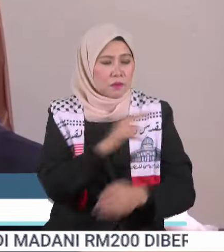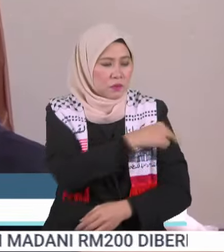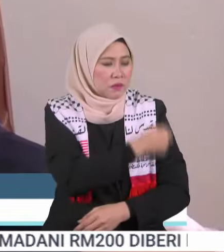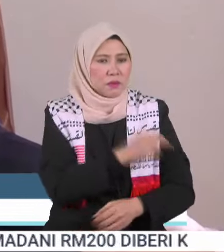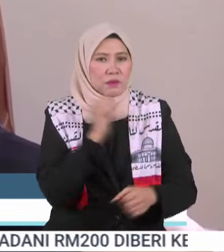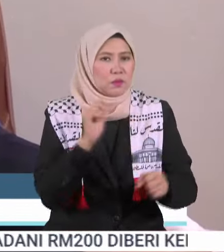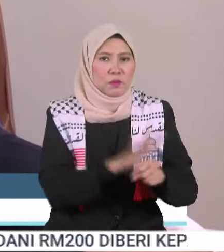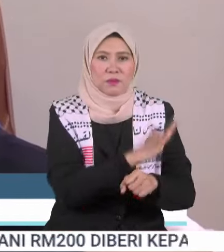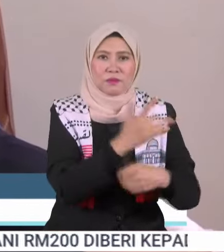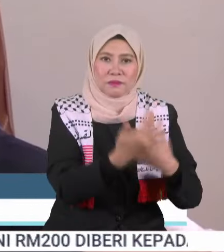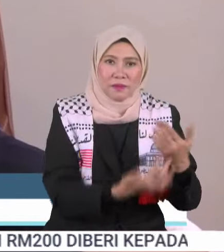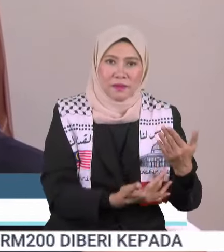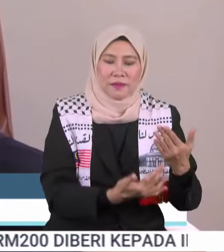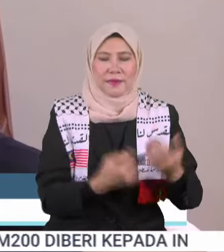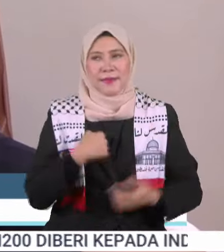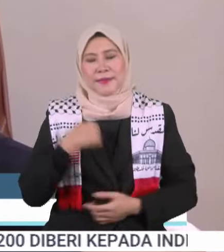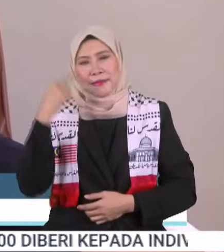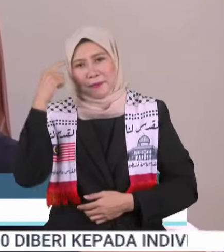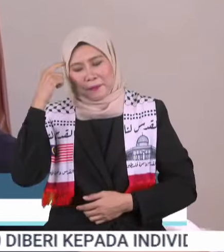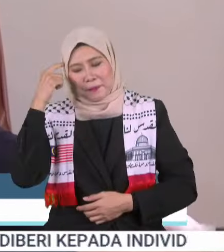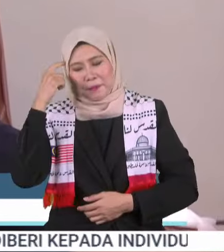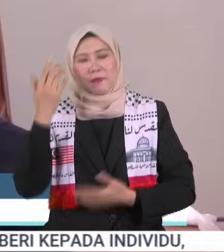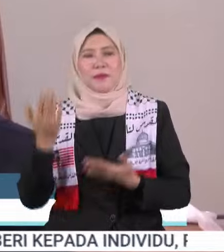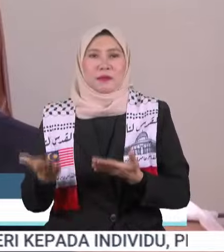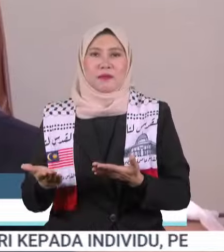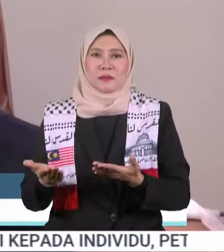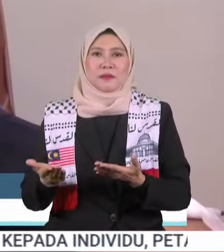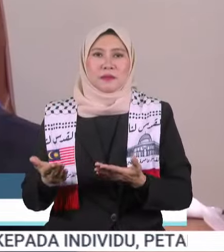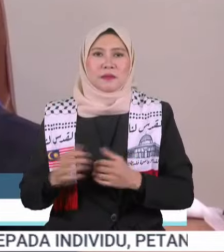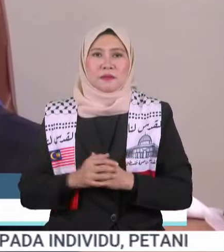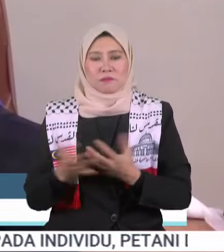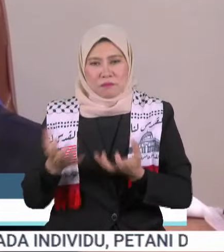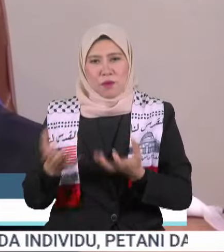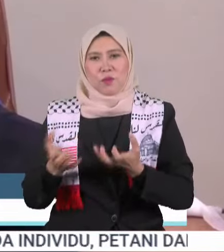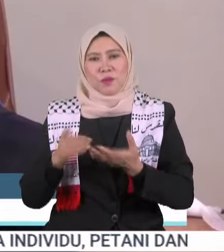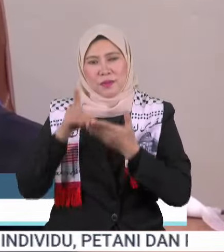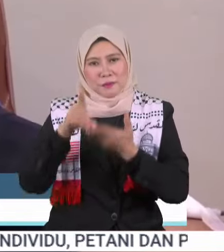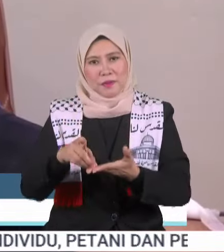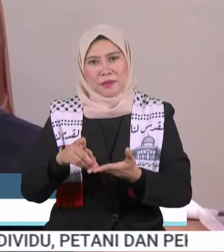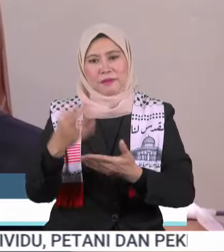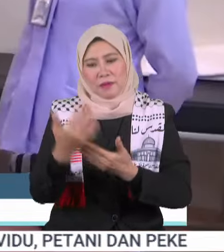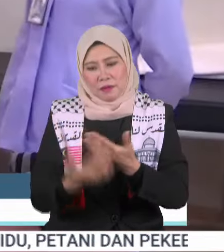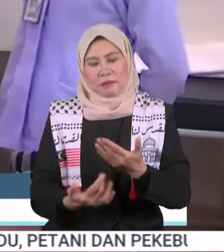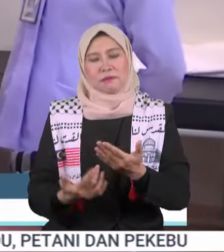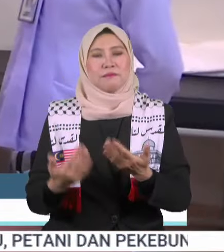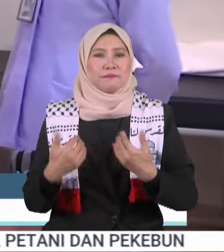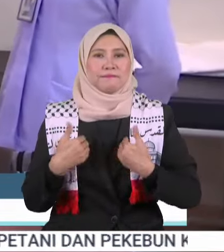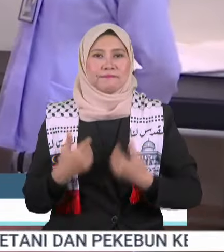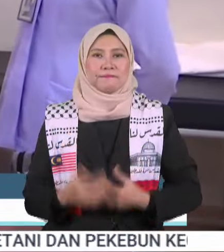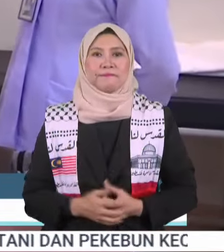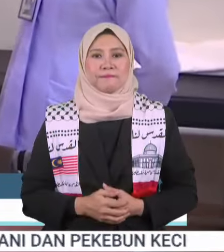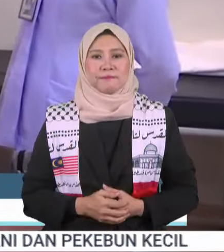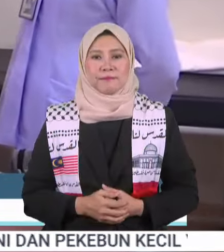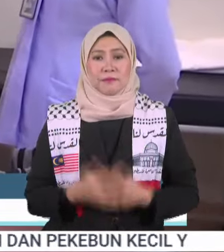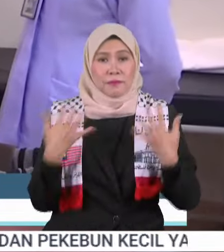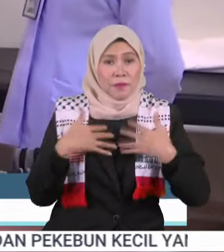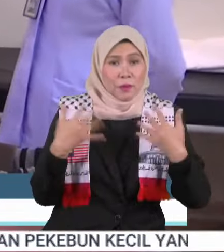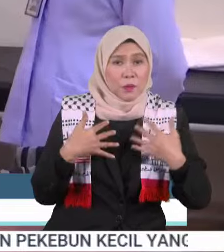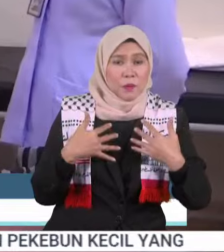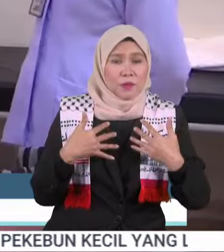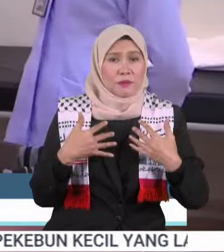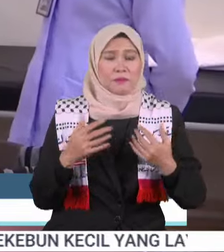So daripada situ saya bertikatlah untuk derma-derma dari semasa ke semasa lah. Tak payah takut sebab benda